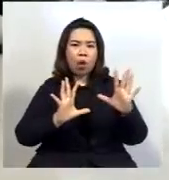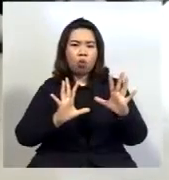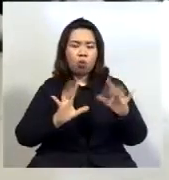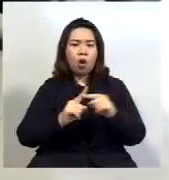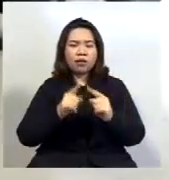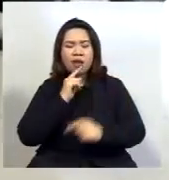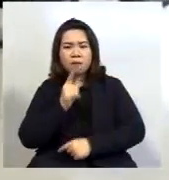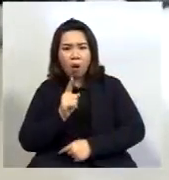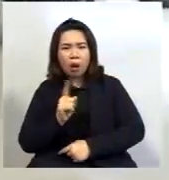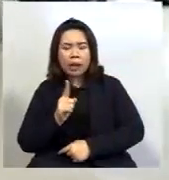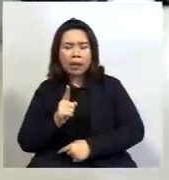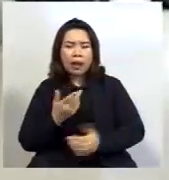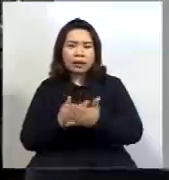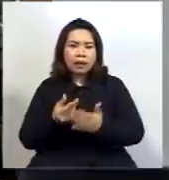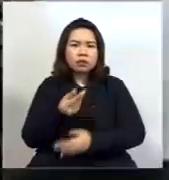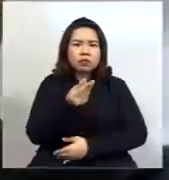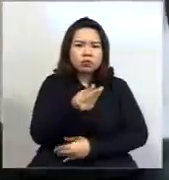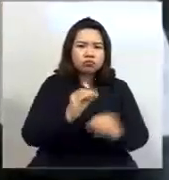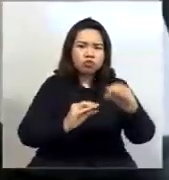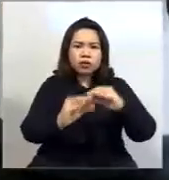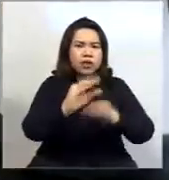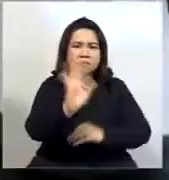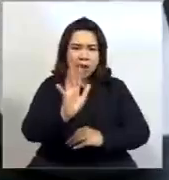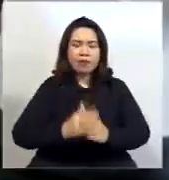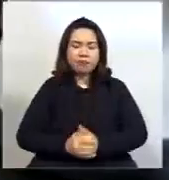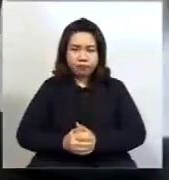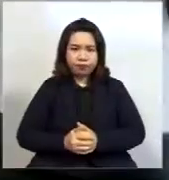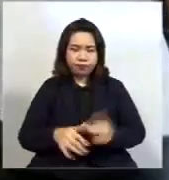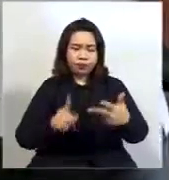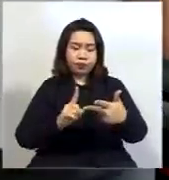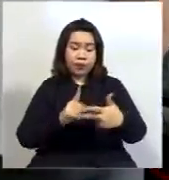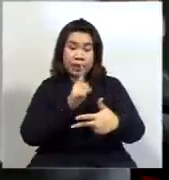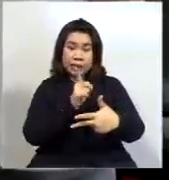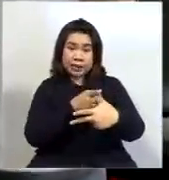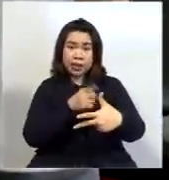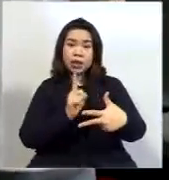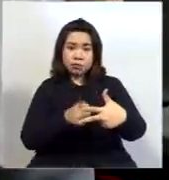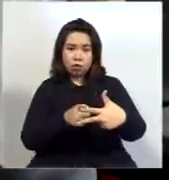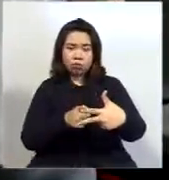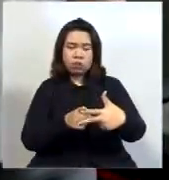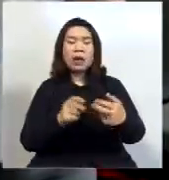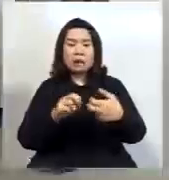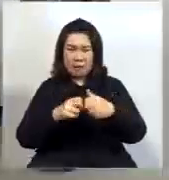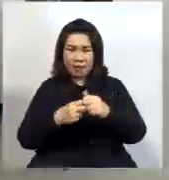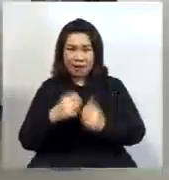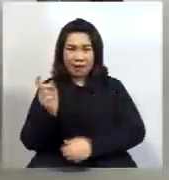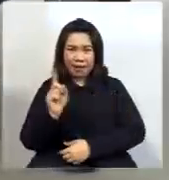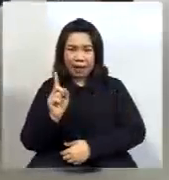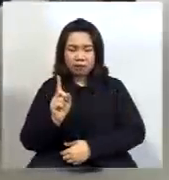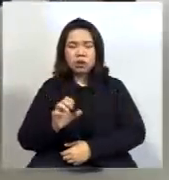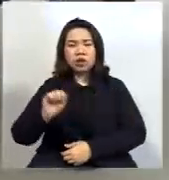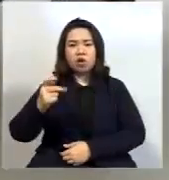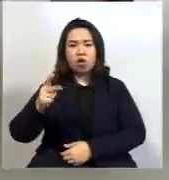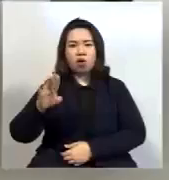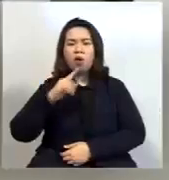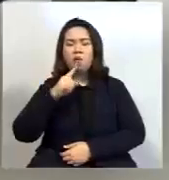ยังไม่รับปากเรื่องของการชดเชยส่วนเรื่องร้องเรียนที่1และ2เนี่ยอันนี้ปัญหาที่ตามมาก็คือสค